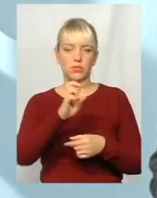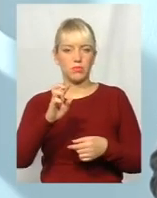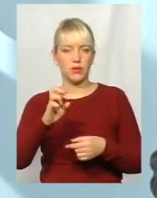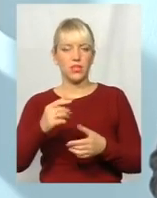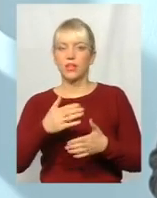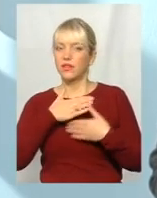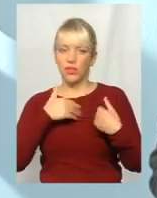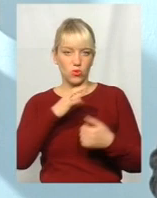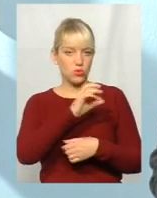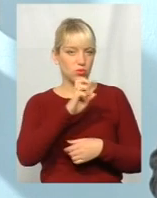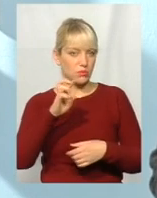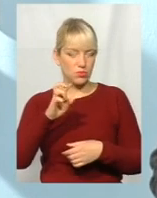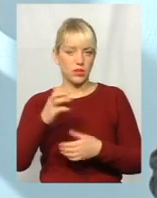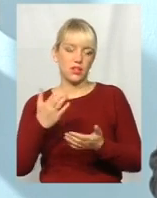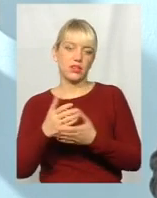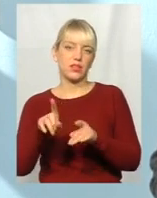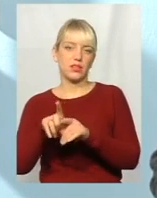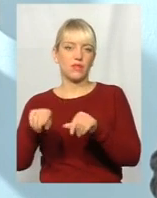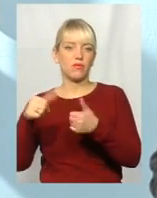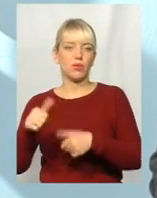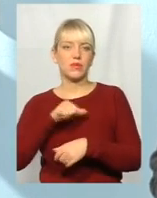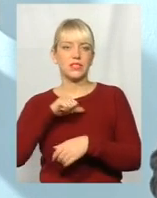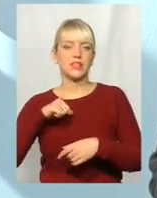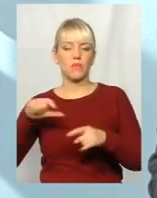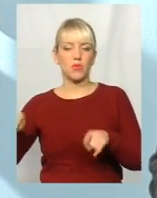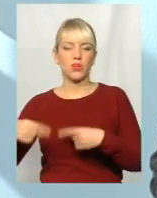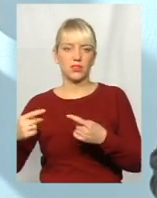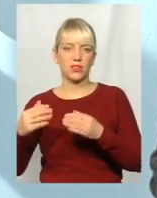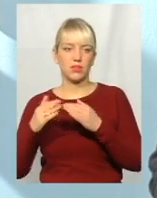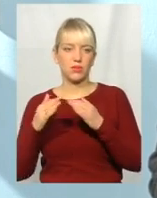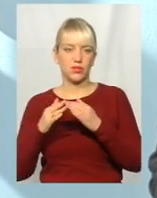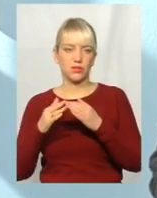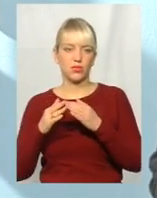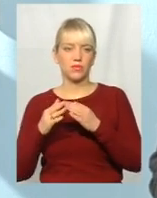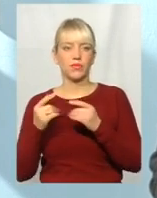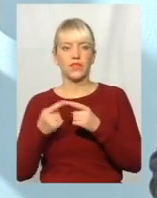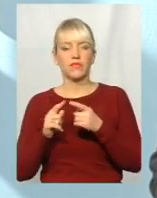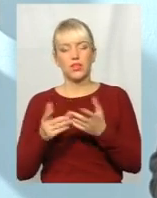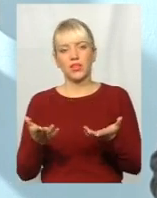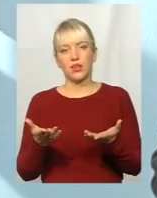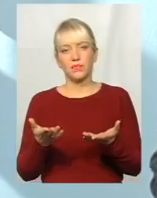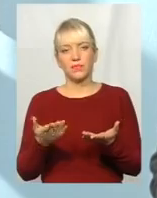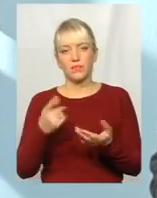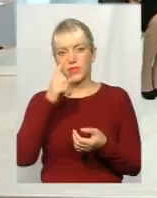хочете ОСББ, є така форма, як самоорганізація будинку. Ну, дещо вона незрозуміла для мене, тому